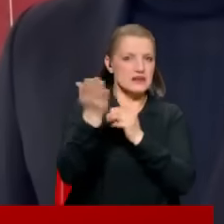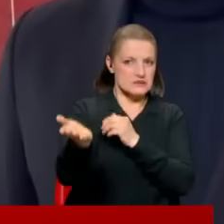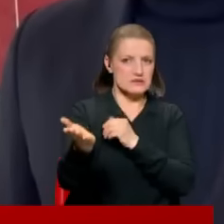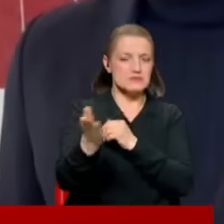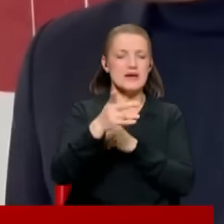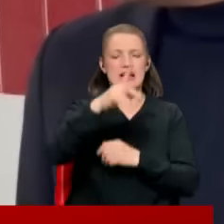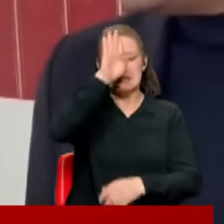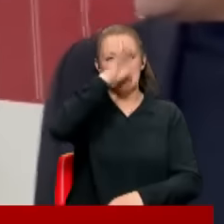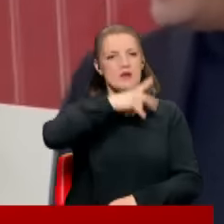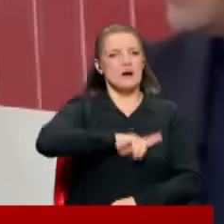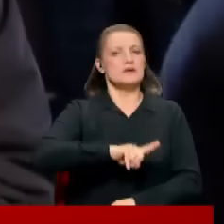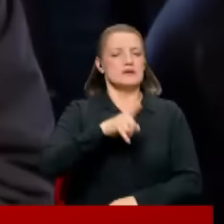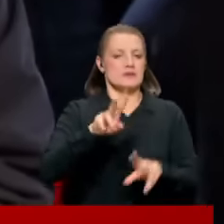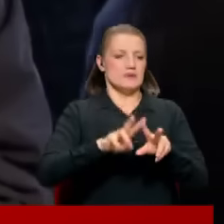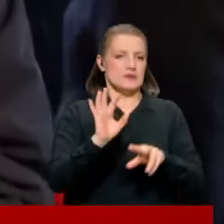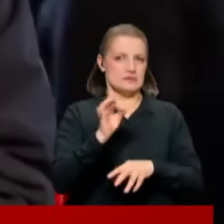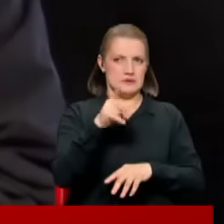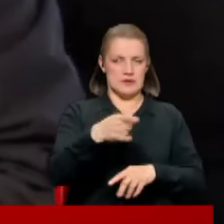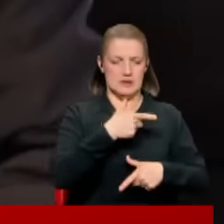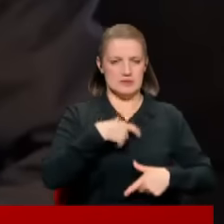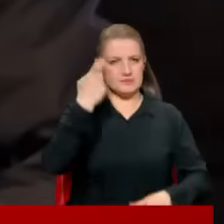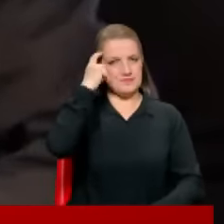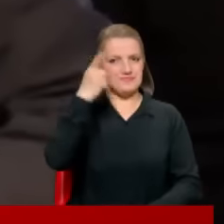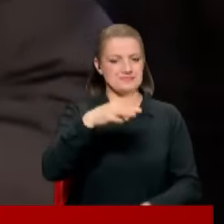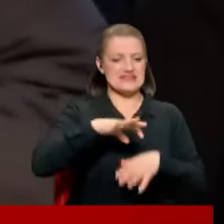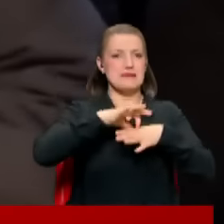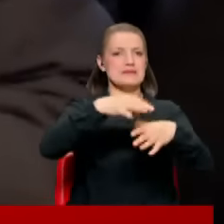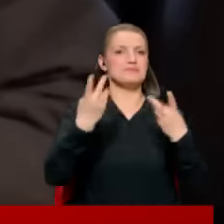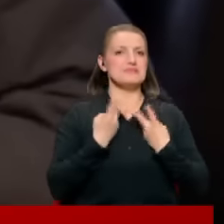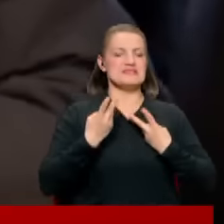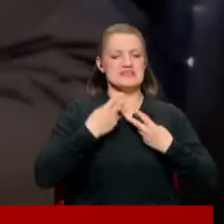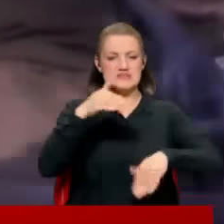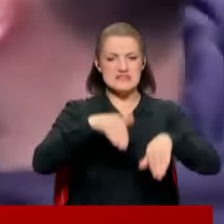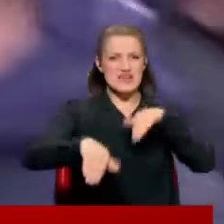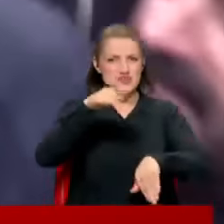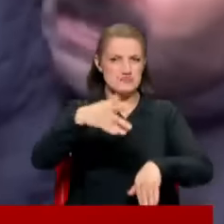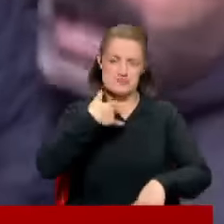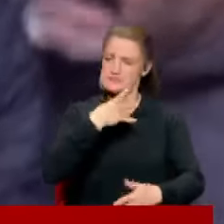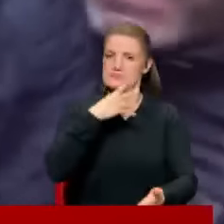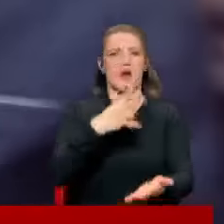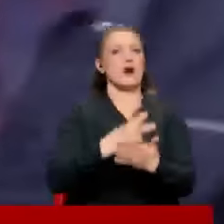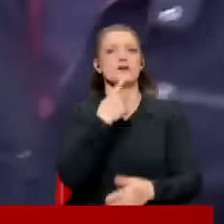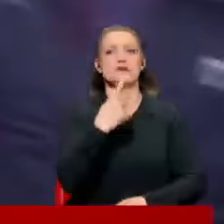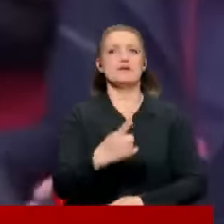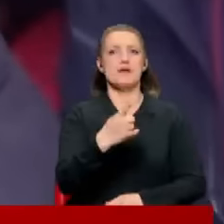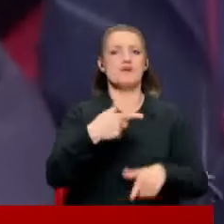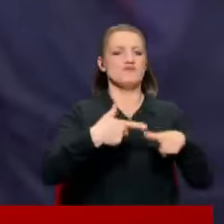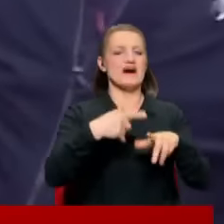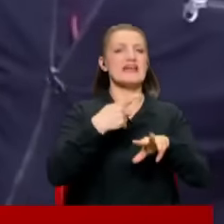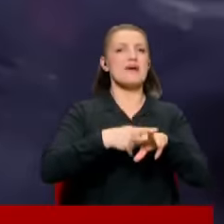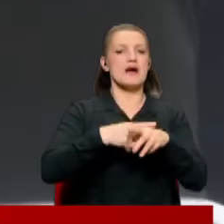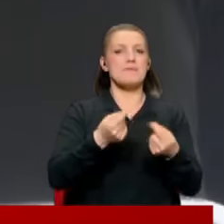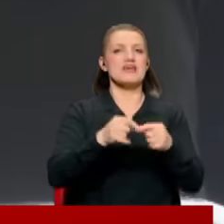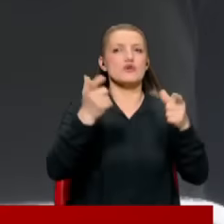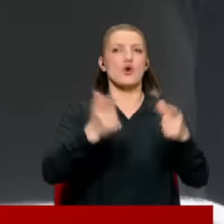Partisi'nin İstanbul adayı Mehmet Altınöz, Milli Görüş'ün temsilcisi biziz, seçimde iddialıyız dedi. Fatih Erbakan da Bingöl'de